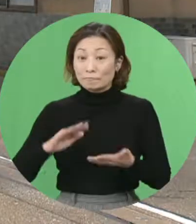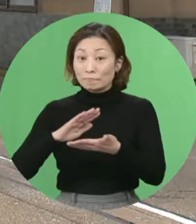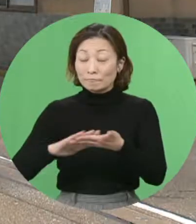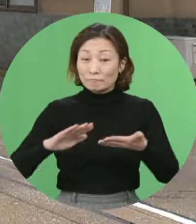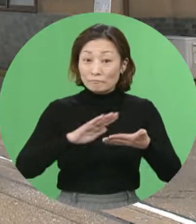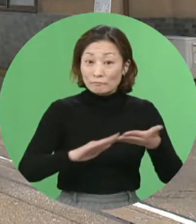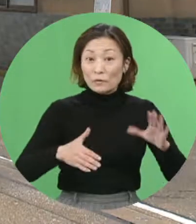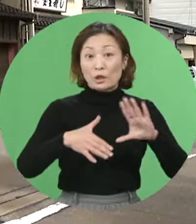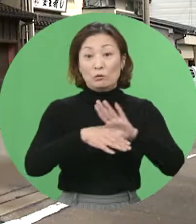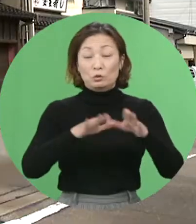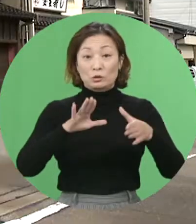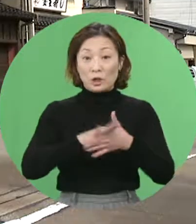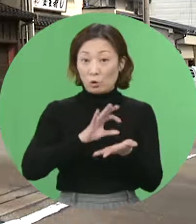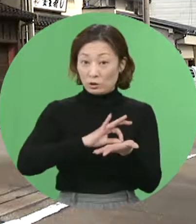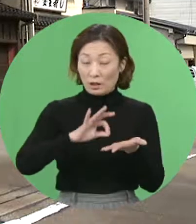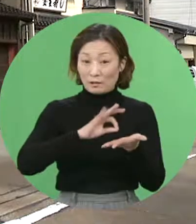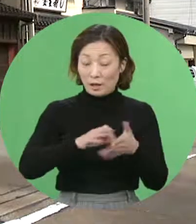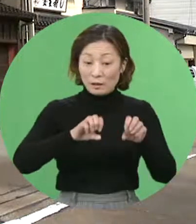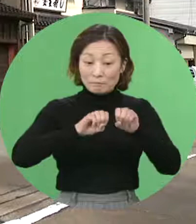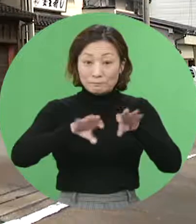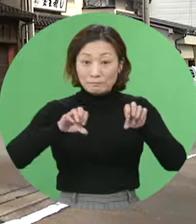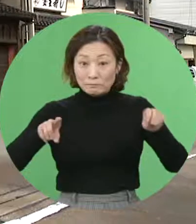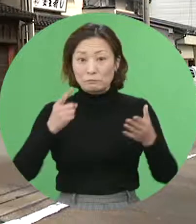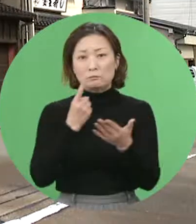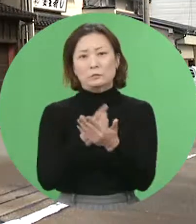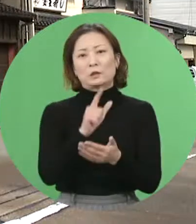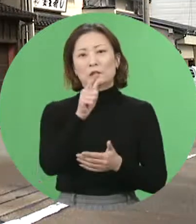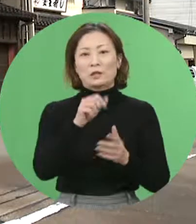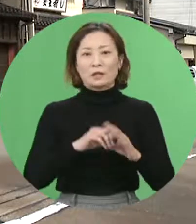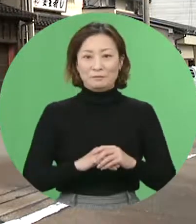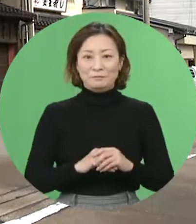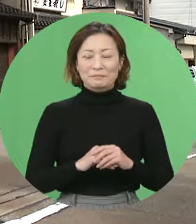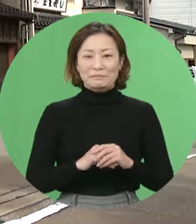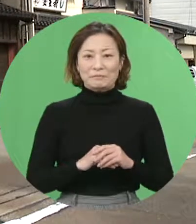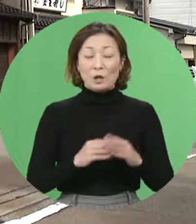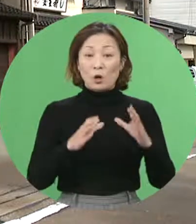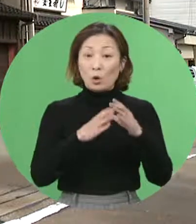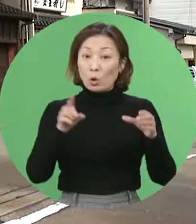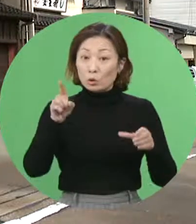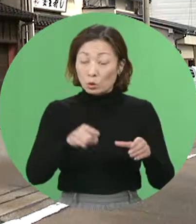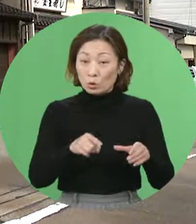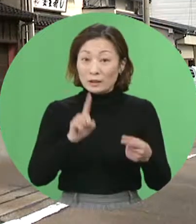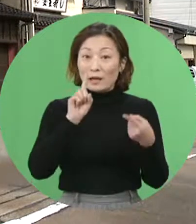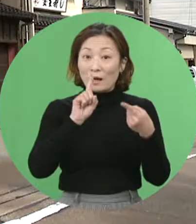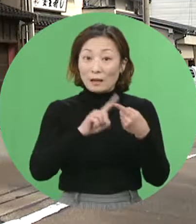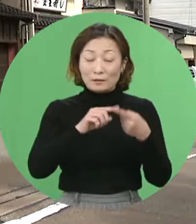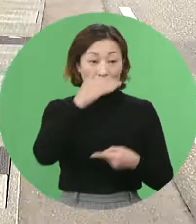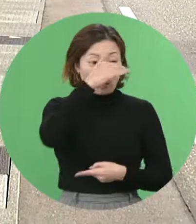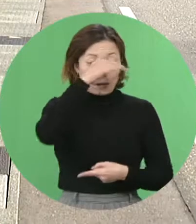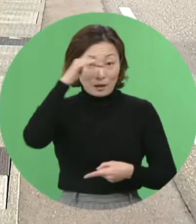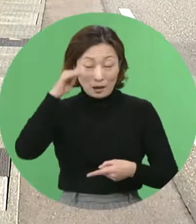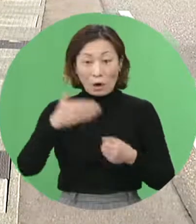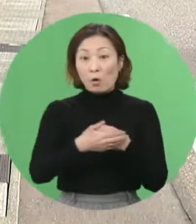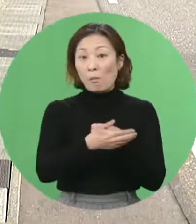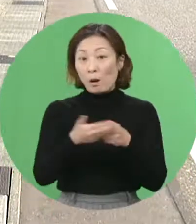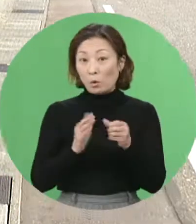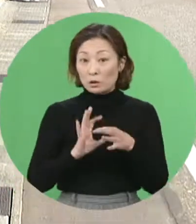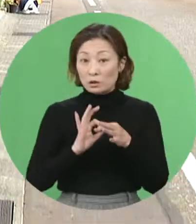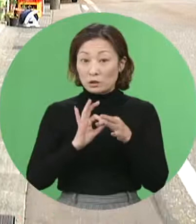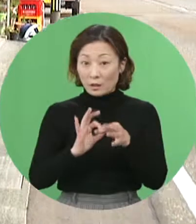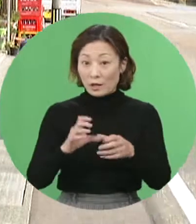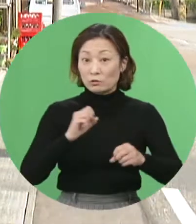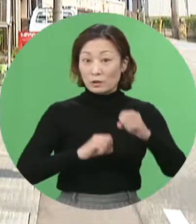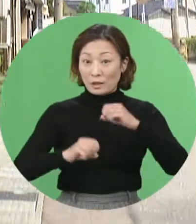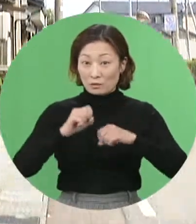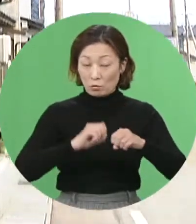受け継がれてきた文化を生かし発信するだけでなく、大野らしい景観を守り伝える活動も